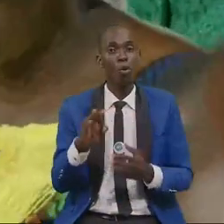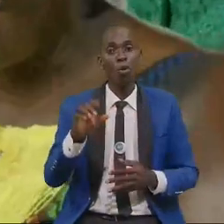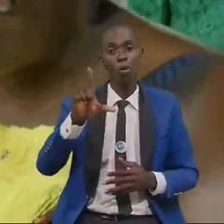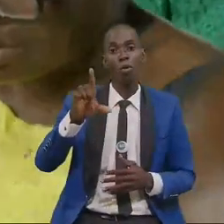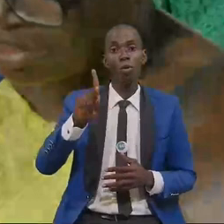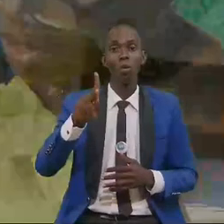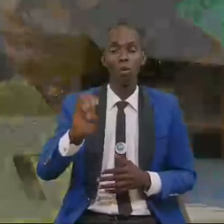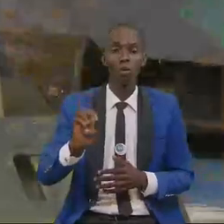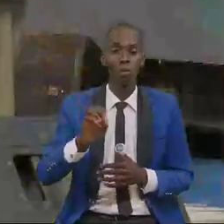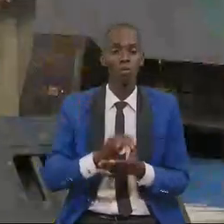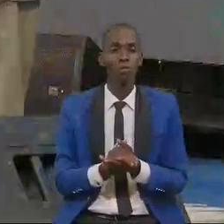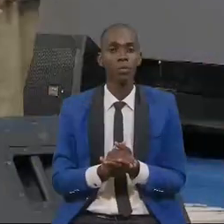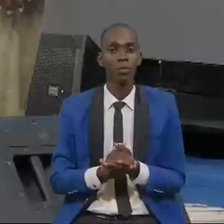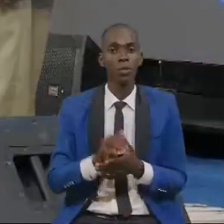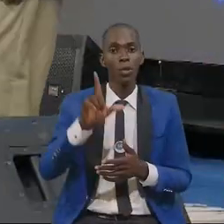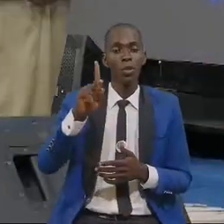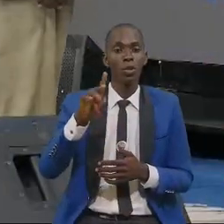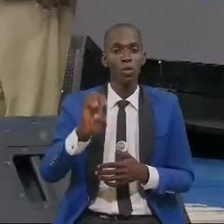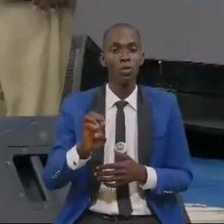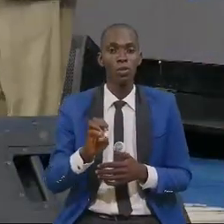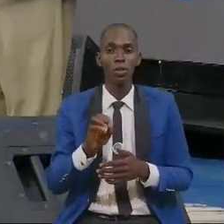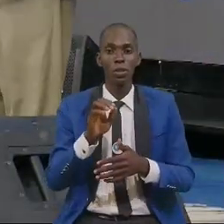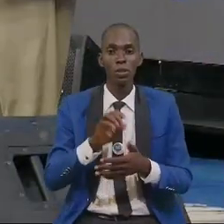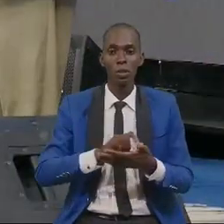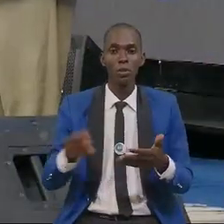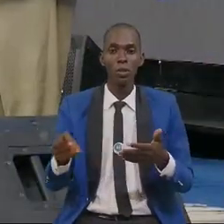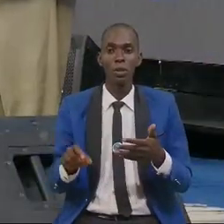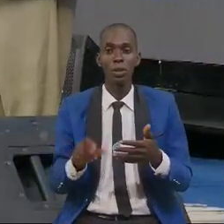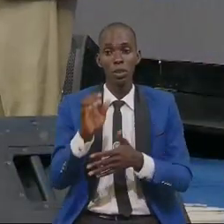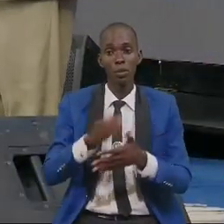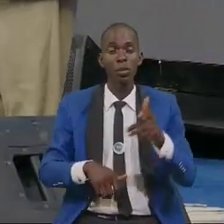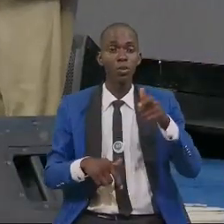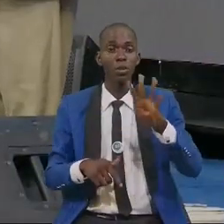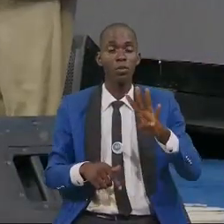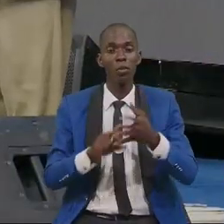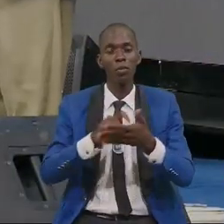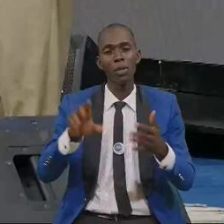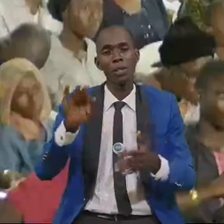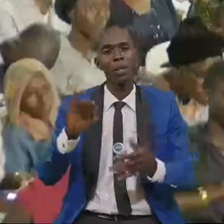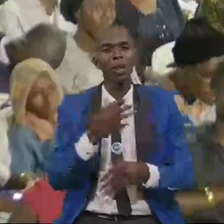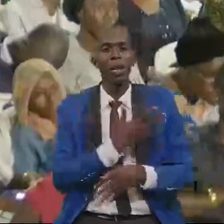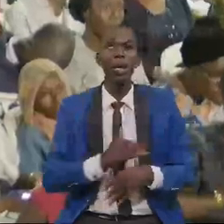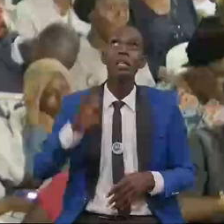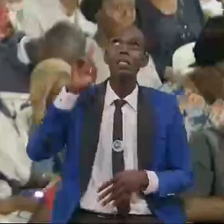24 lisons à partir du verset 19 puis il leur dit